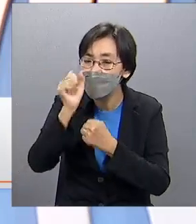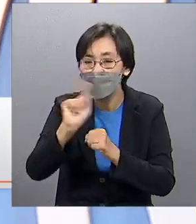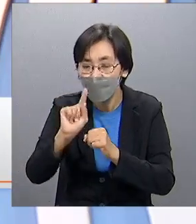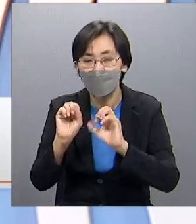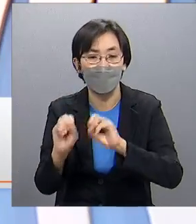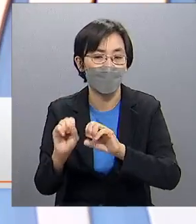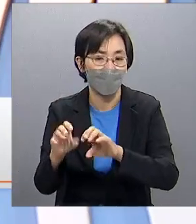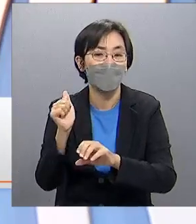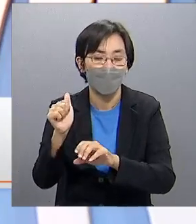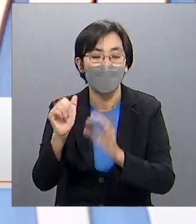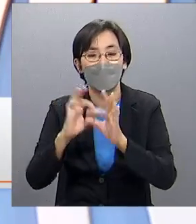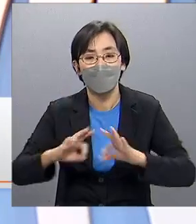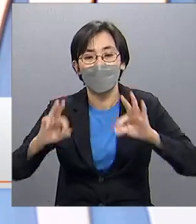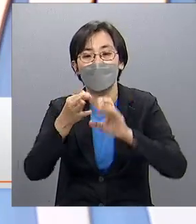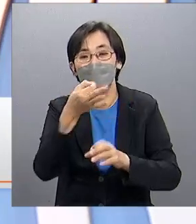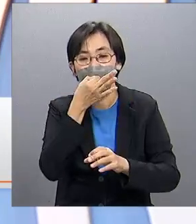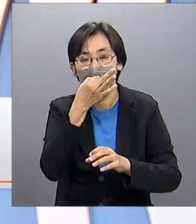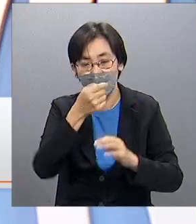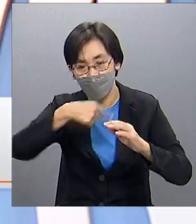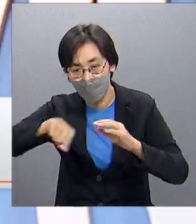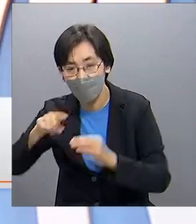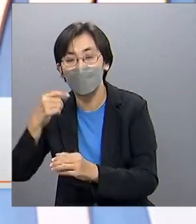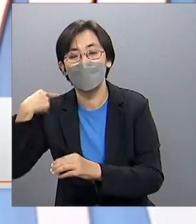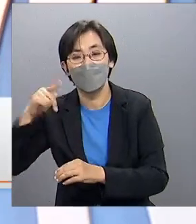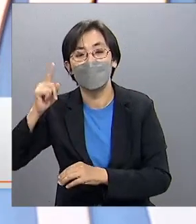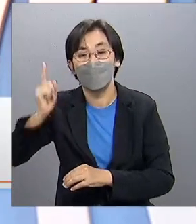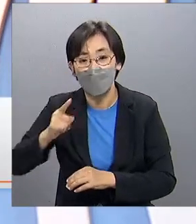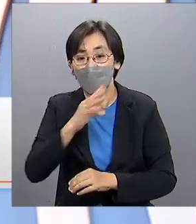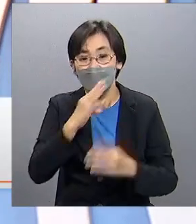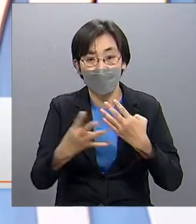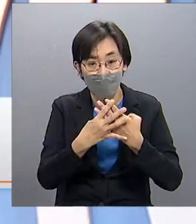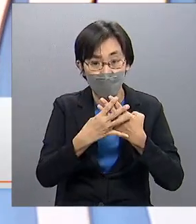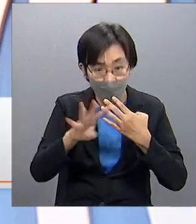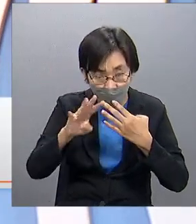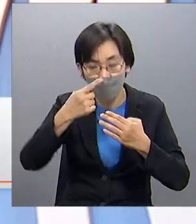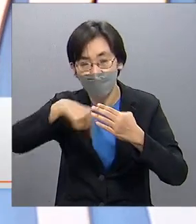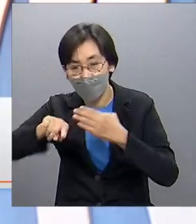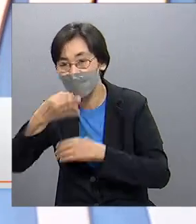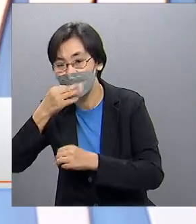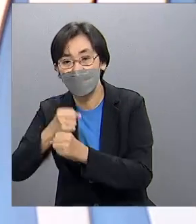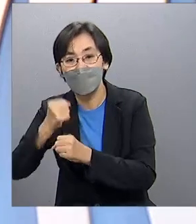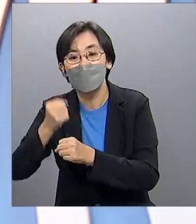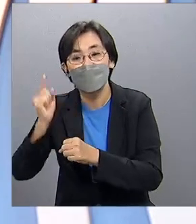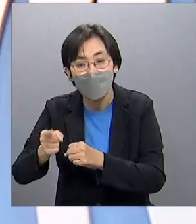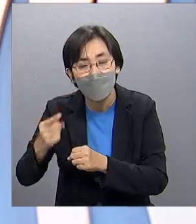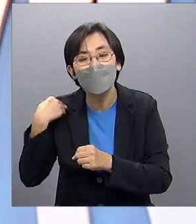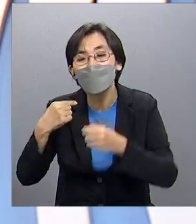เป็นอาชีพที่สามารถจะนำมาใช้ได้จริงในวันที่เขาพ้นโทษนะคะว่าแต่จะมีอาชีพอะไรบ้างเดี๋ยวเราไปติดตามด้วยกันเลยค่ะ